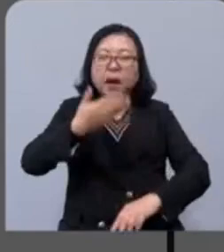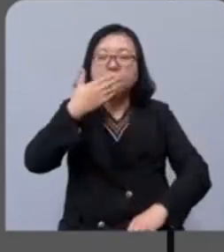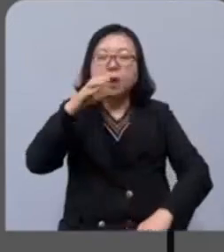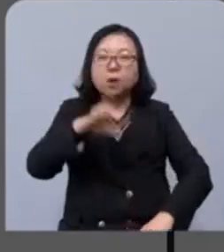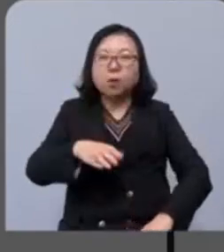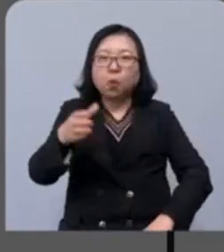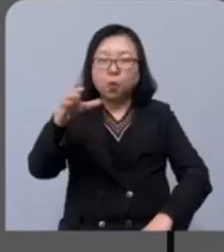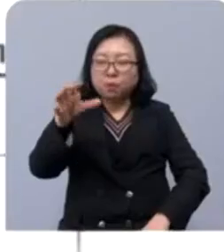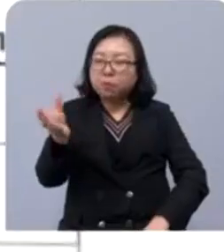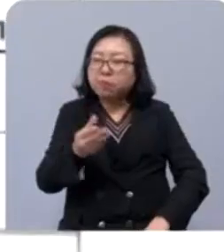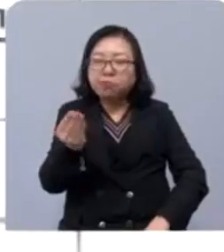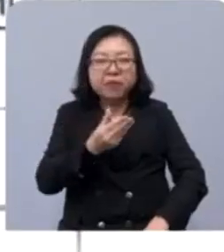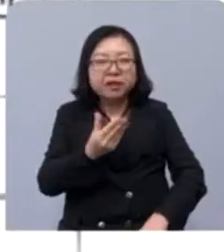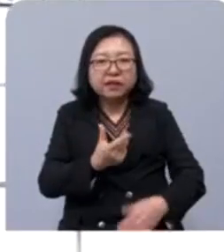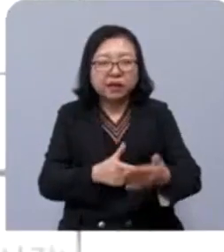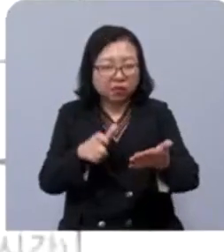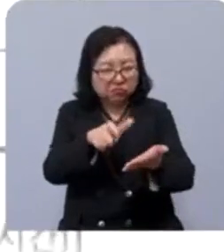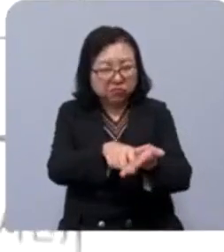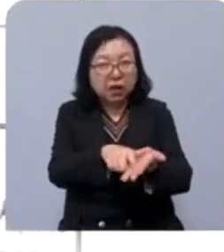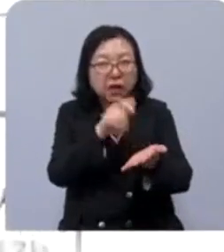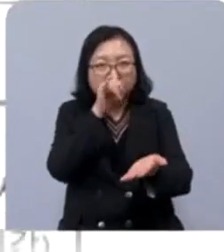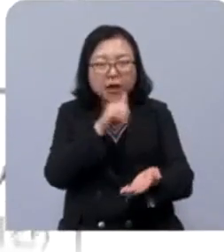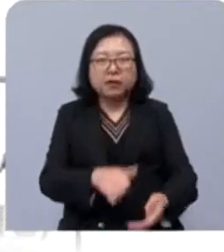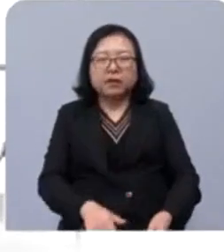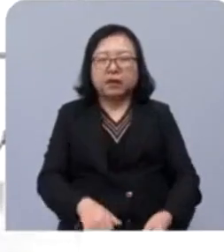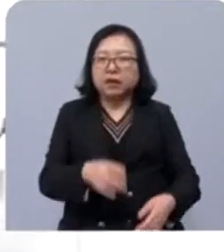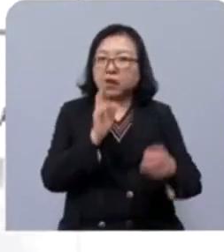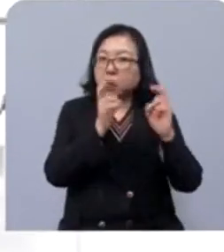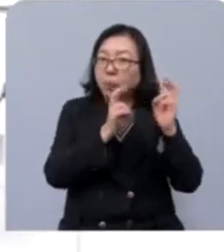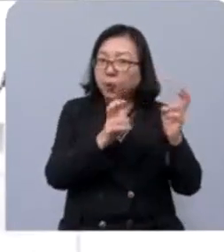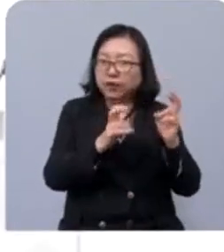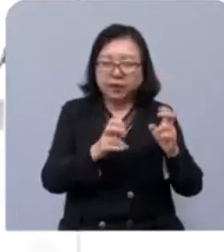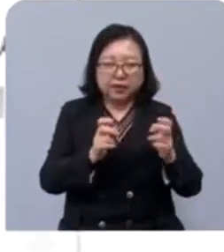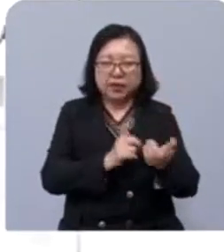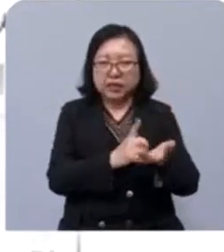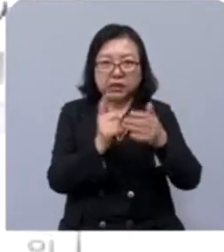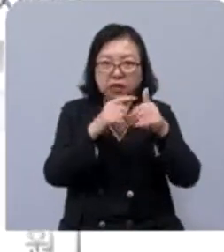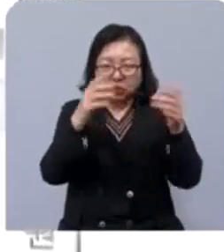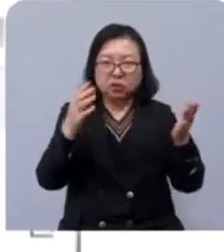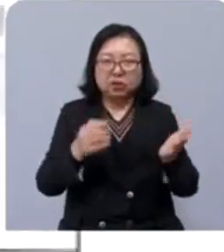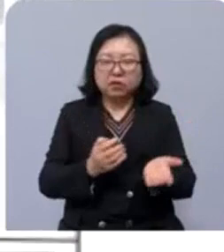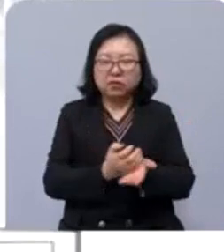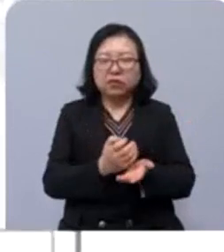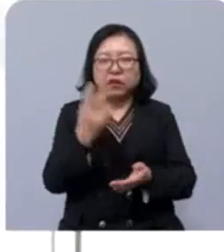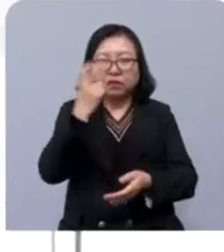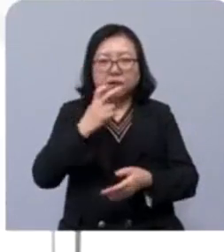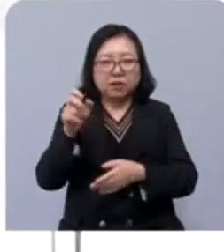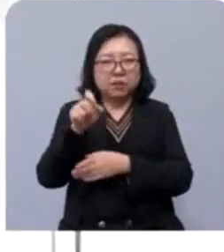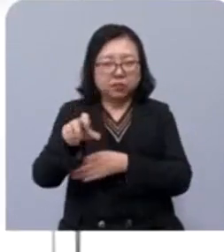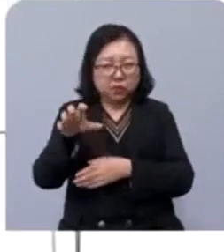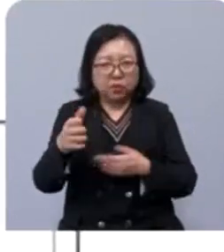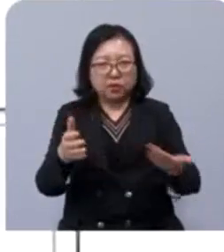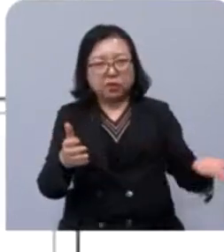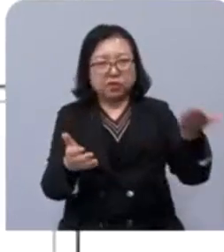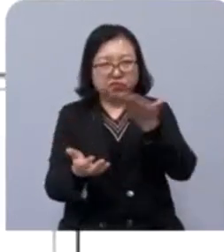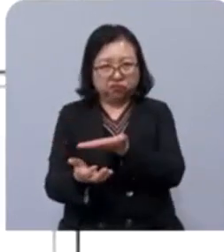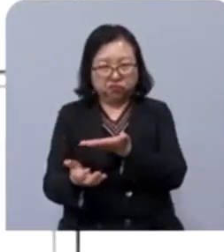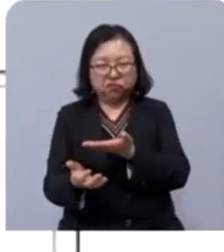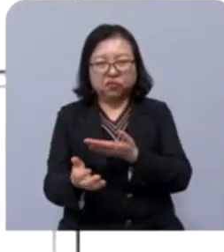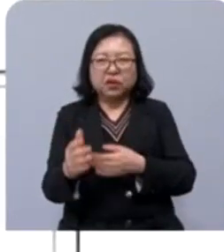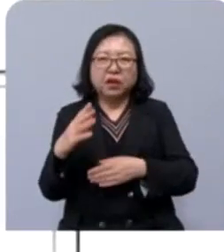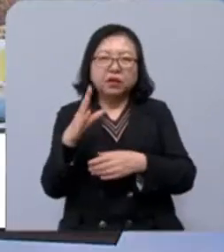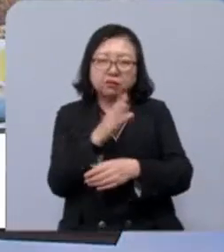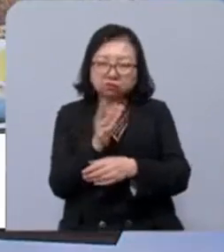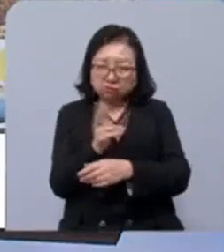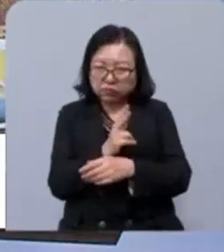문구가 있습니다 드라마 제작사 측은이 신청서를 청남대 관리 사업소에 제출해 촬영 허가를 받았다고